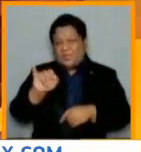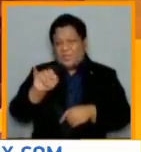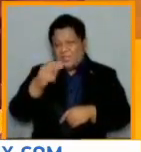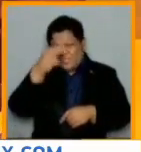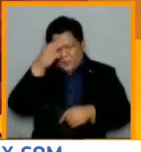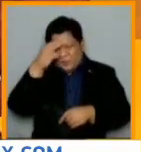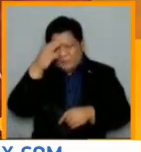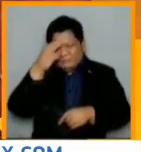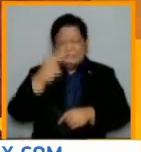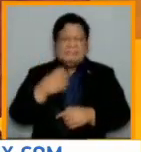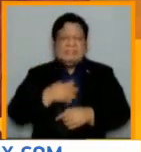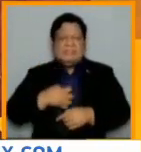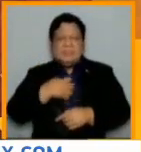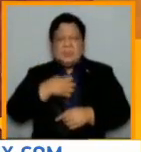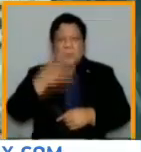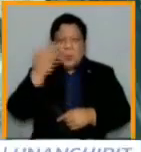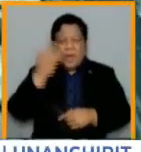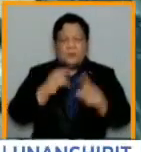balita si Chino Gaston.